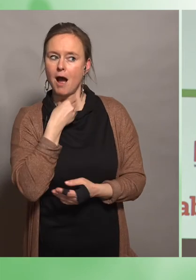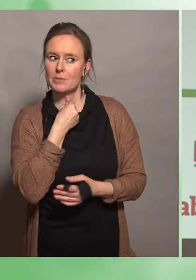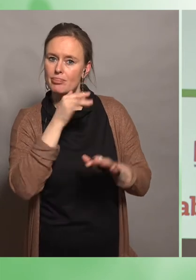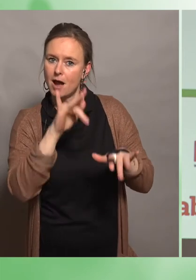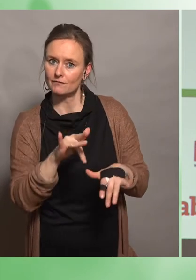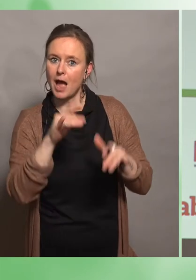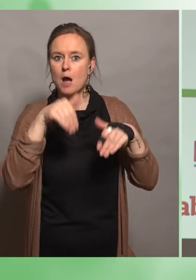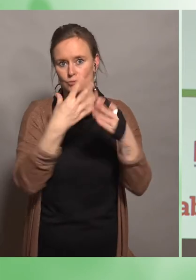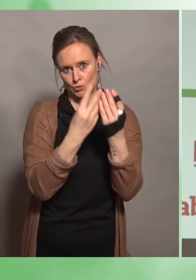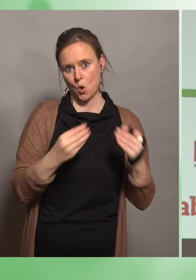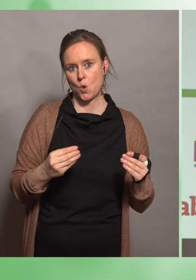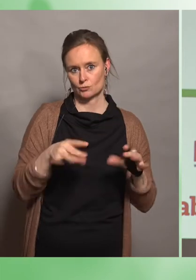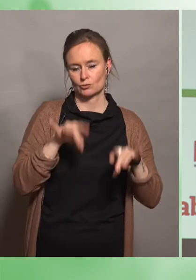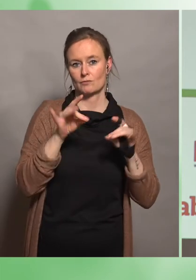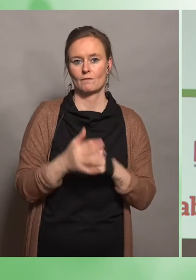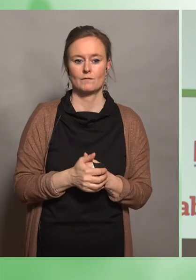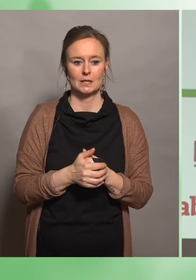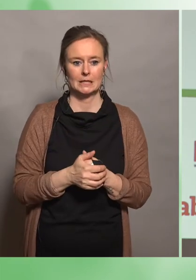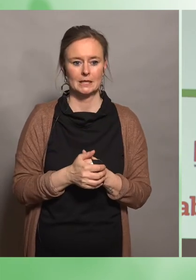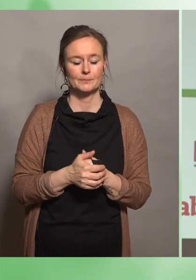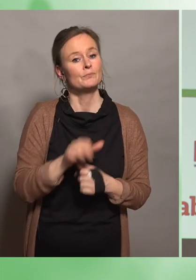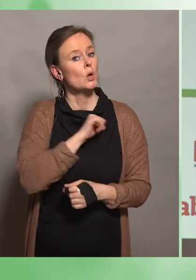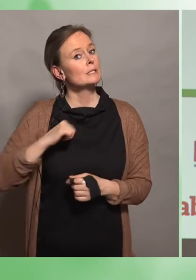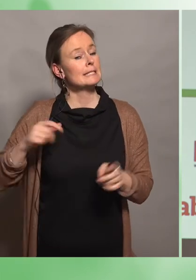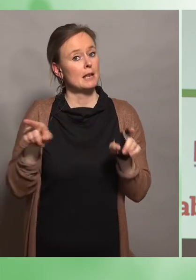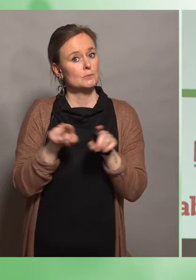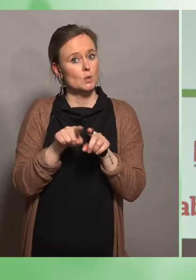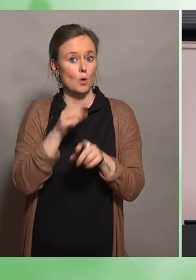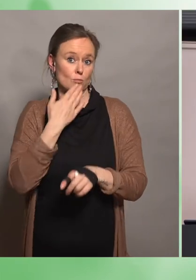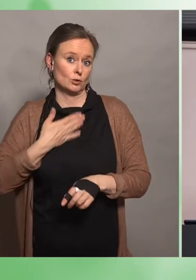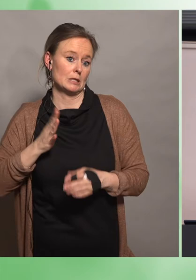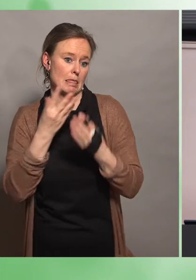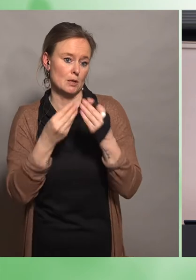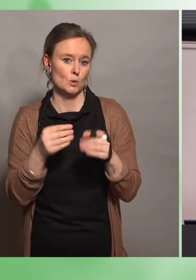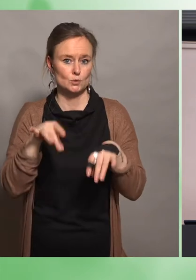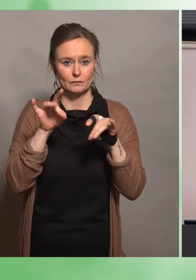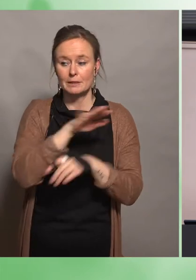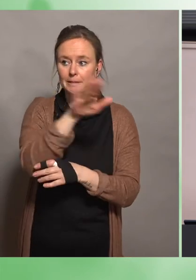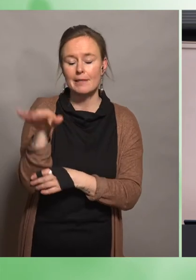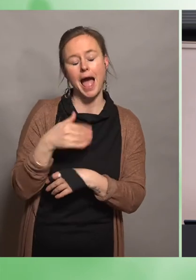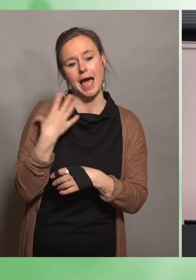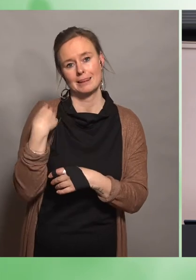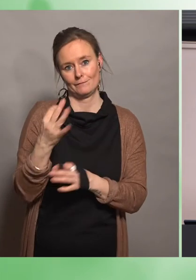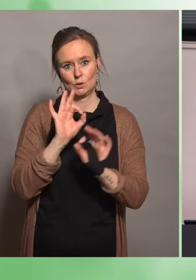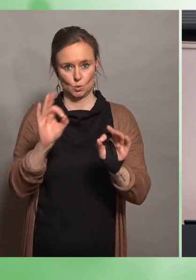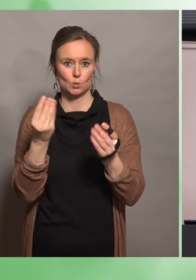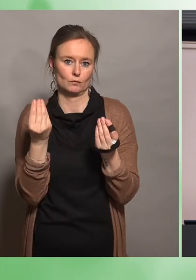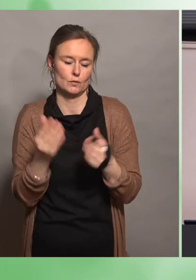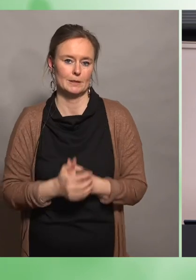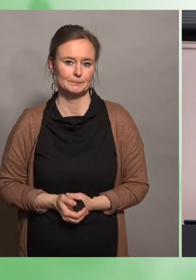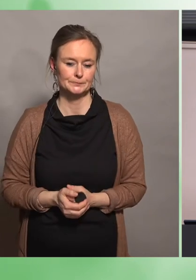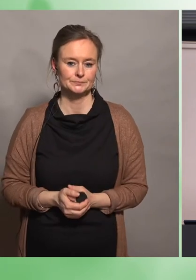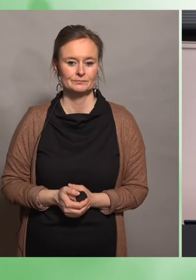dann lösungsorientiert und sagt, was kann man da jetzt verändern, dass sie alle wieder wohlfühlen. Okay, vielen Dank auch für die Beantwortung der Fragen.